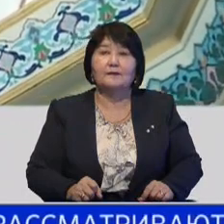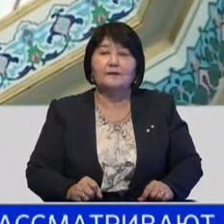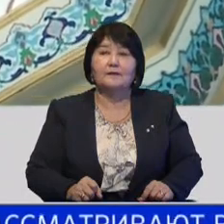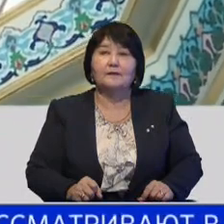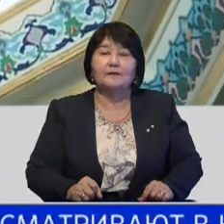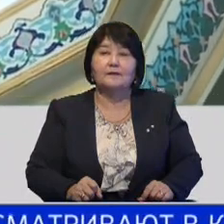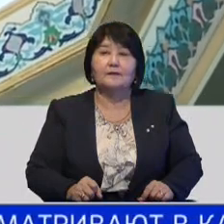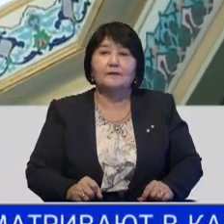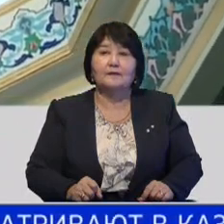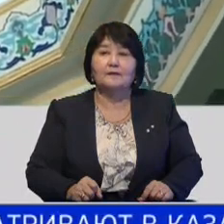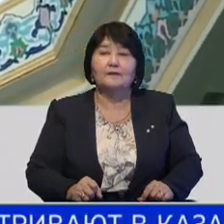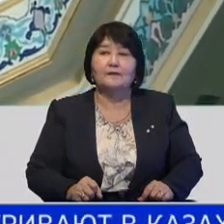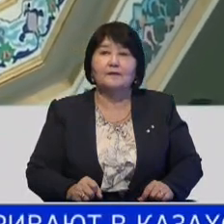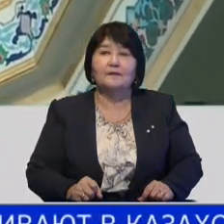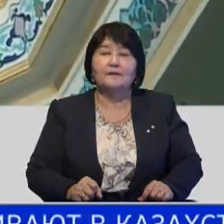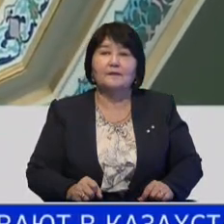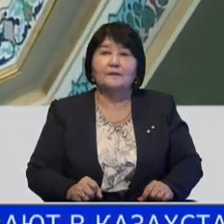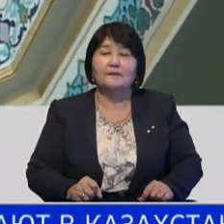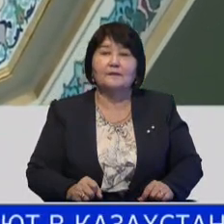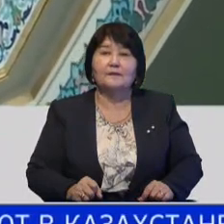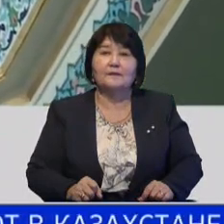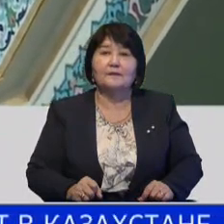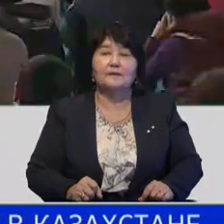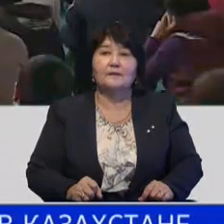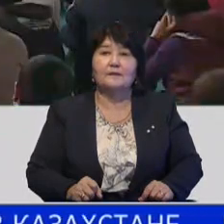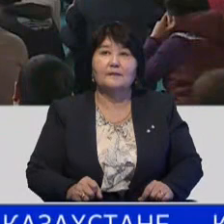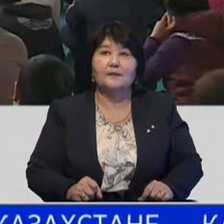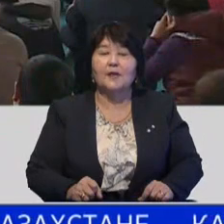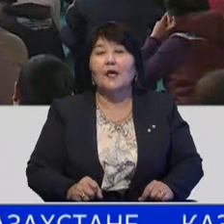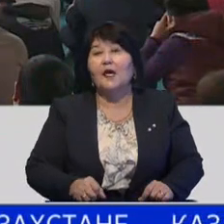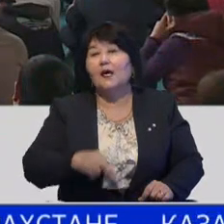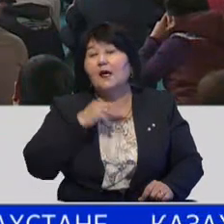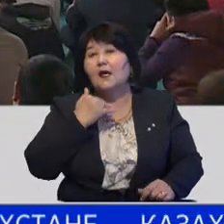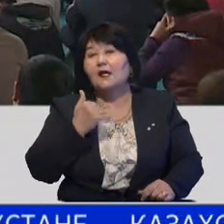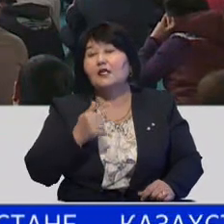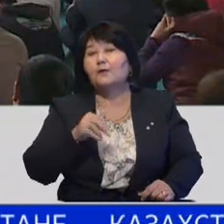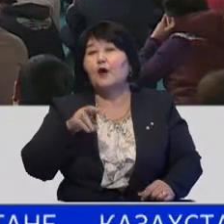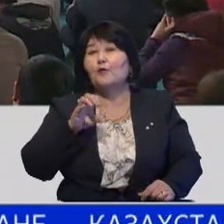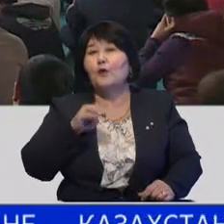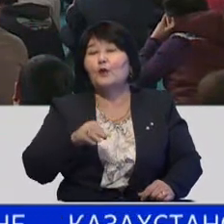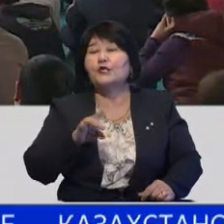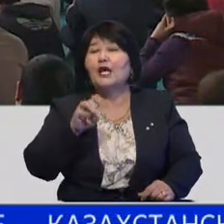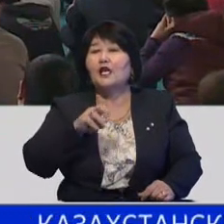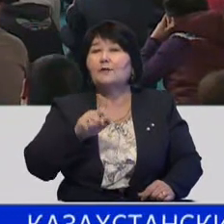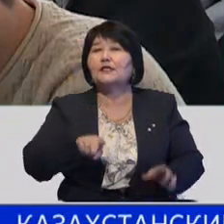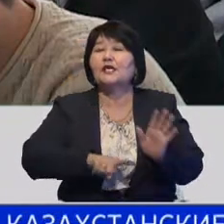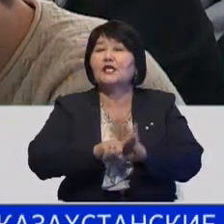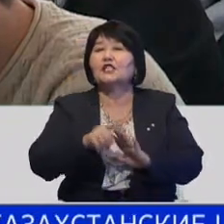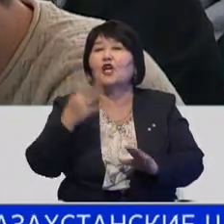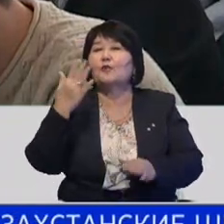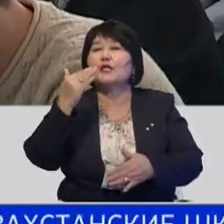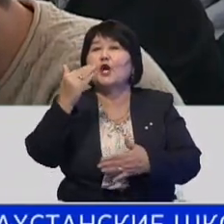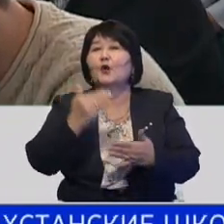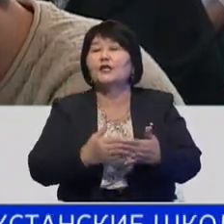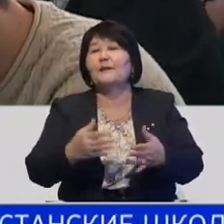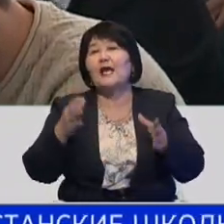Корана ал Алла соблюдение поста священный месяц Рамазан считается одним из пяти столпов в